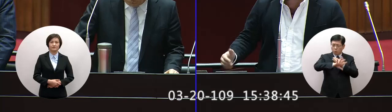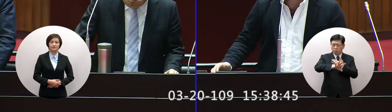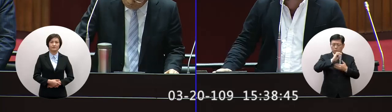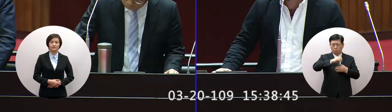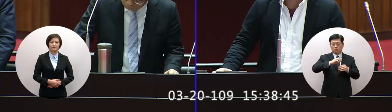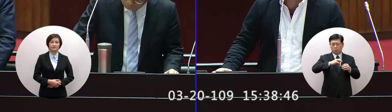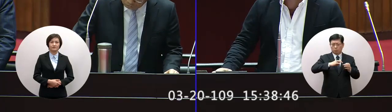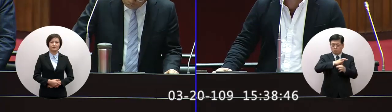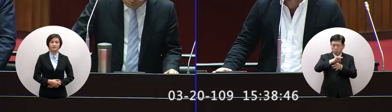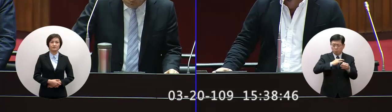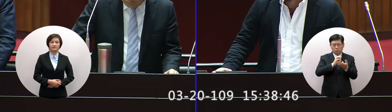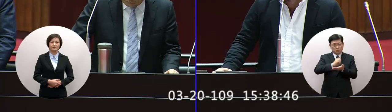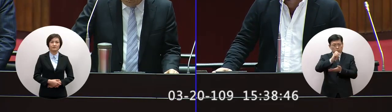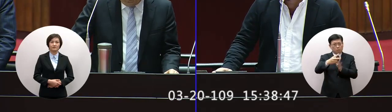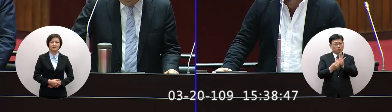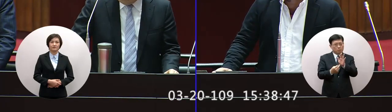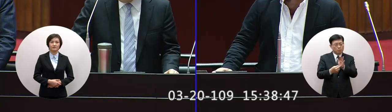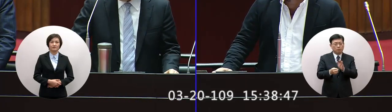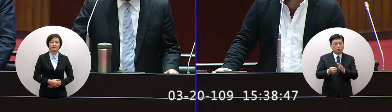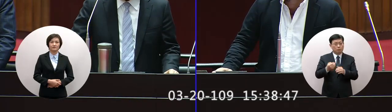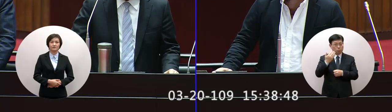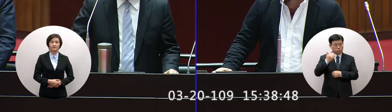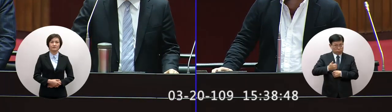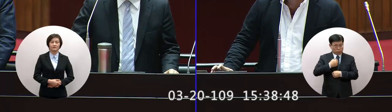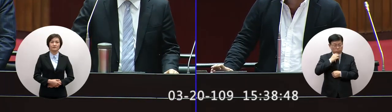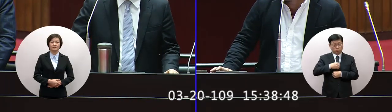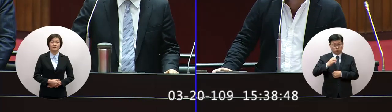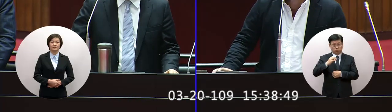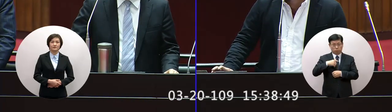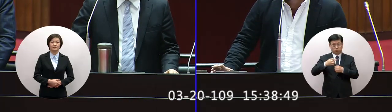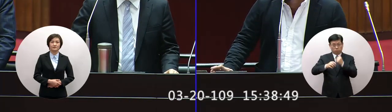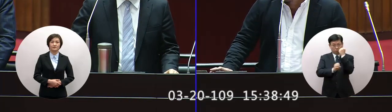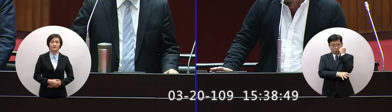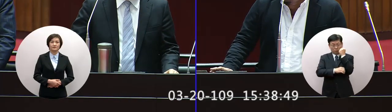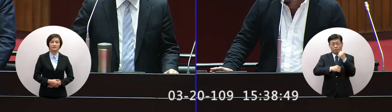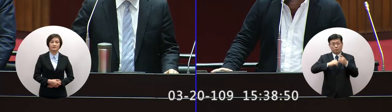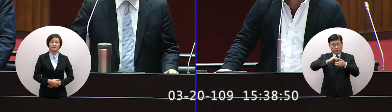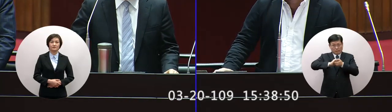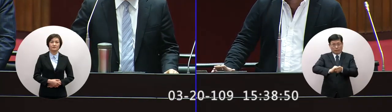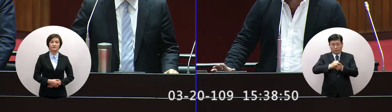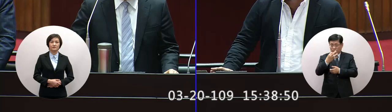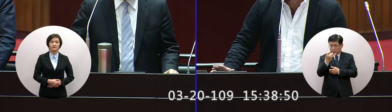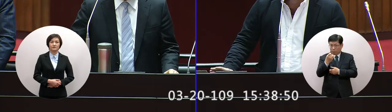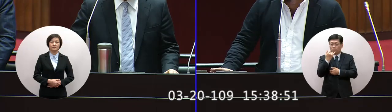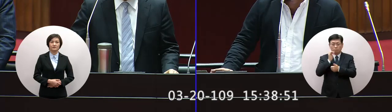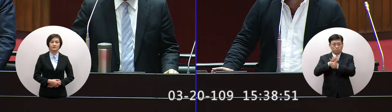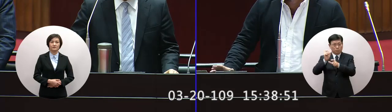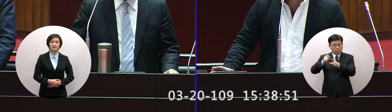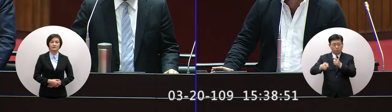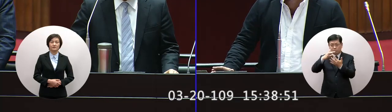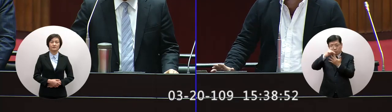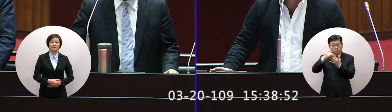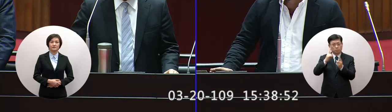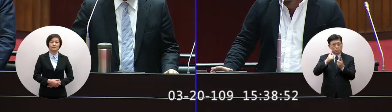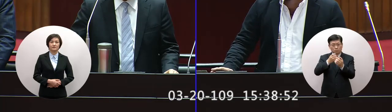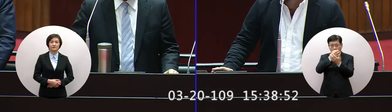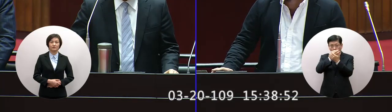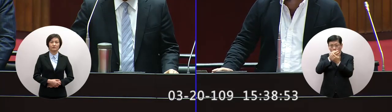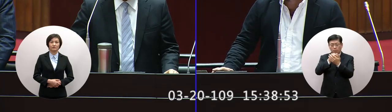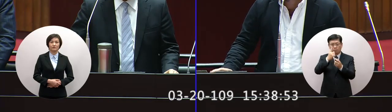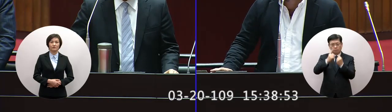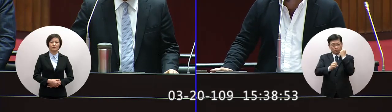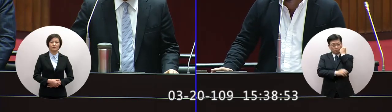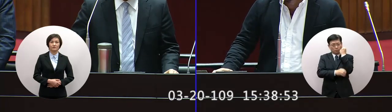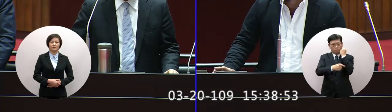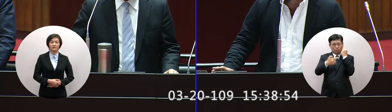告跟财务上面的报告指出说，其实一个有效的碳定价可以让企业开始选择相对比较低碳